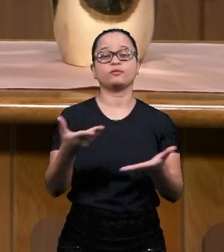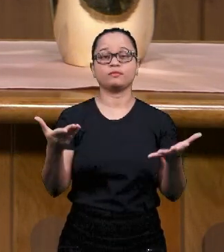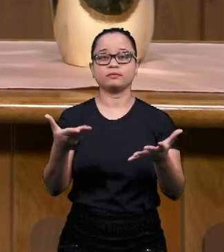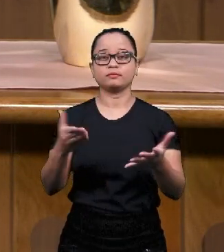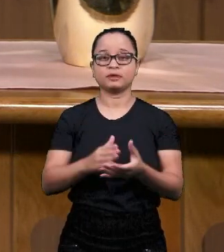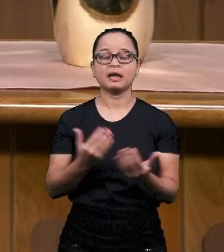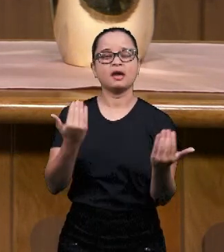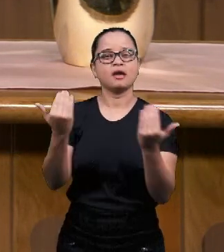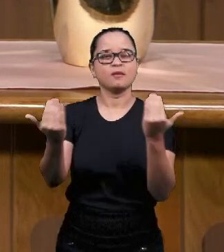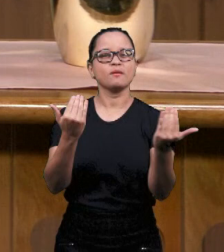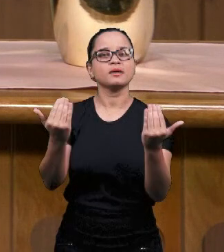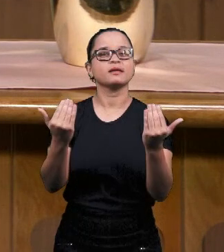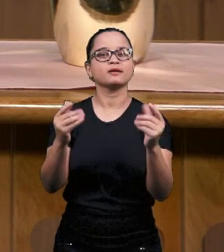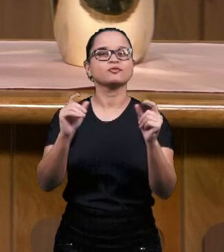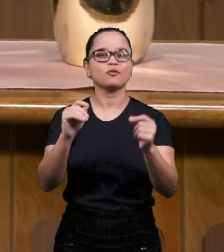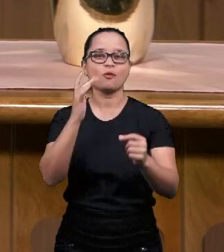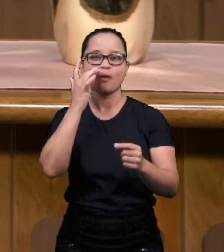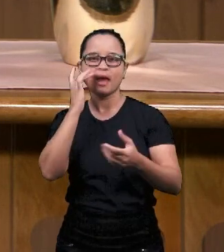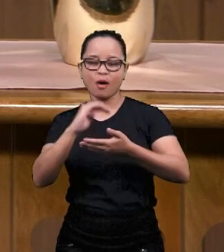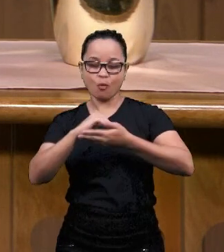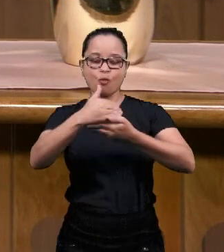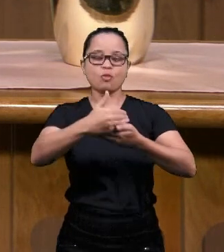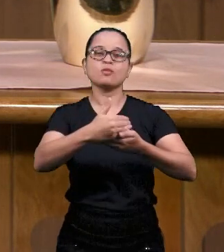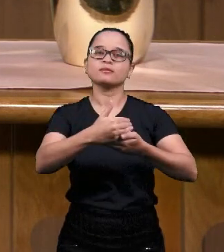Царствие Небесное подобно сокровищу.